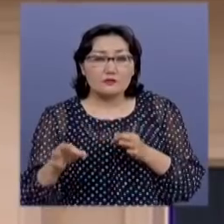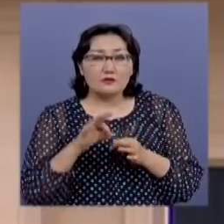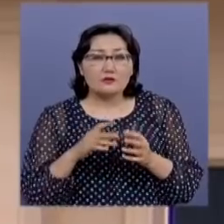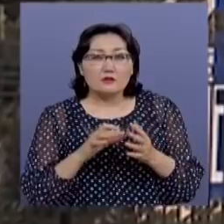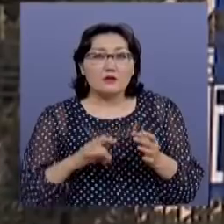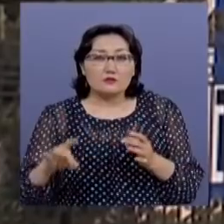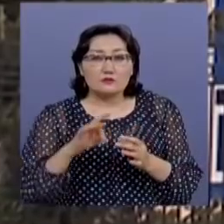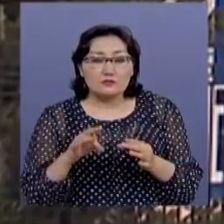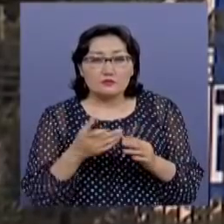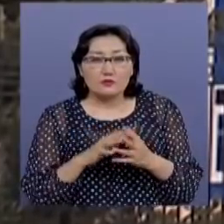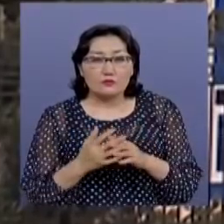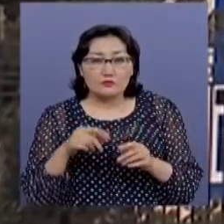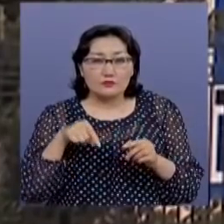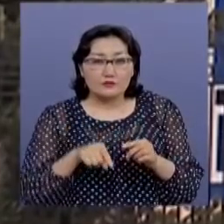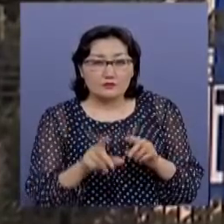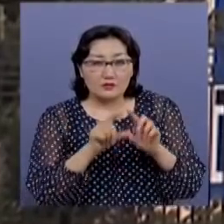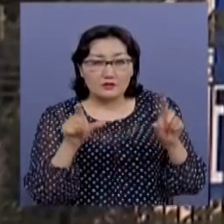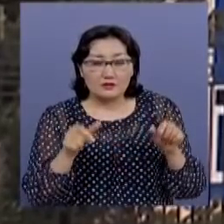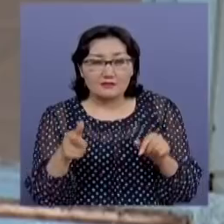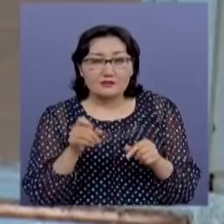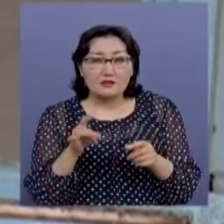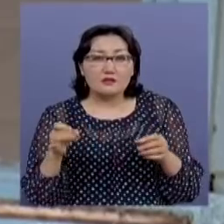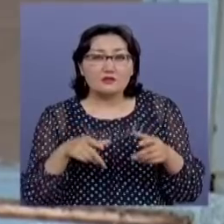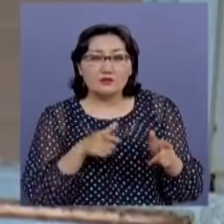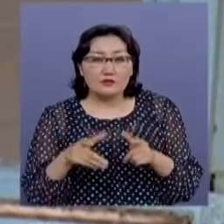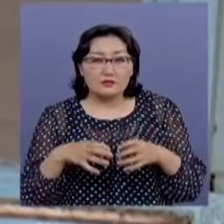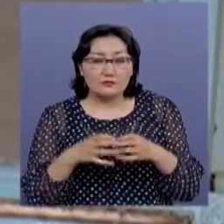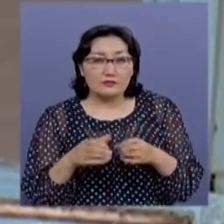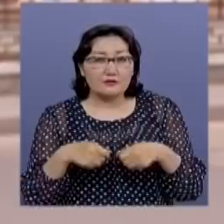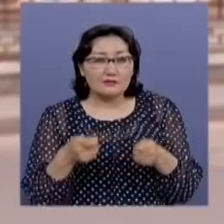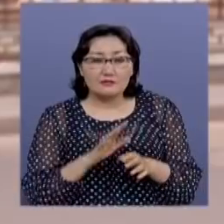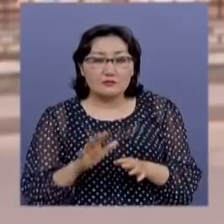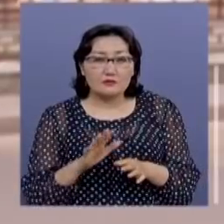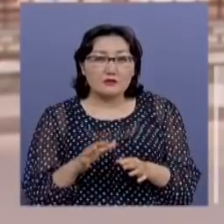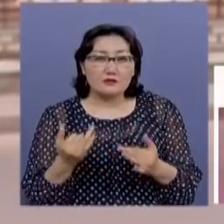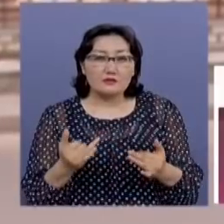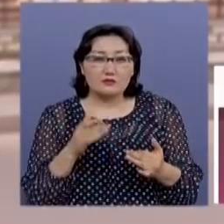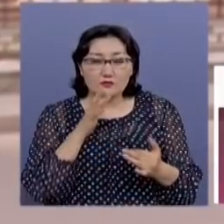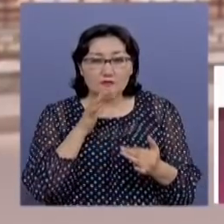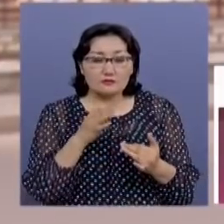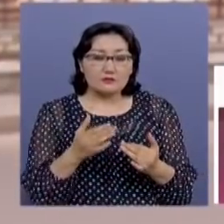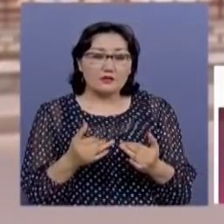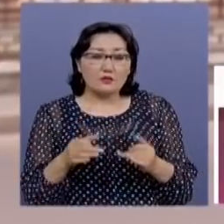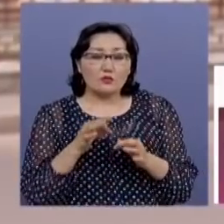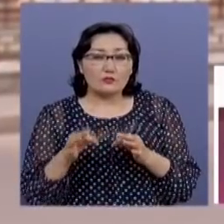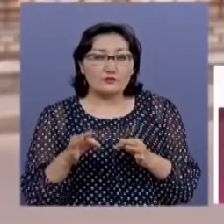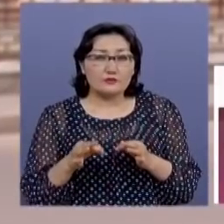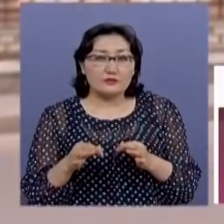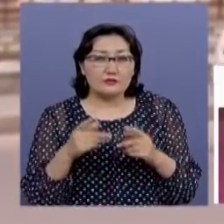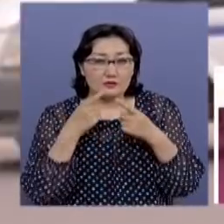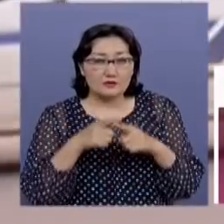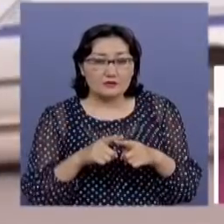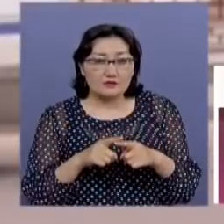ауданның қармағына да ауыл ішіне газды кіргізіп беруге дайын компанияларға да бермей отыр. Қазір уақытта облыстық